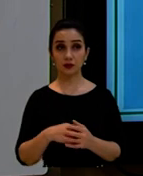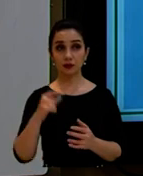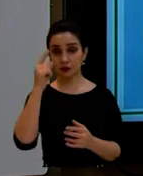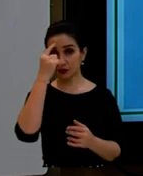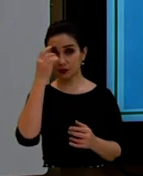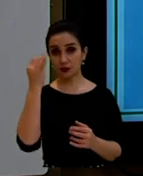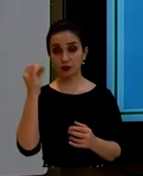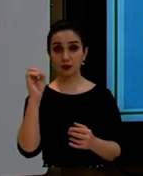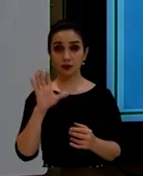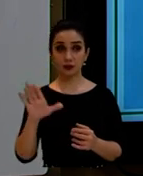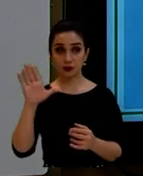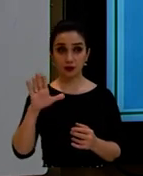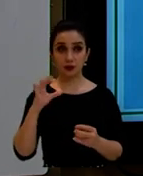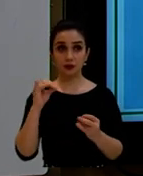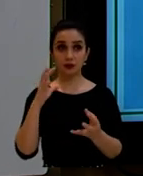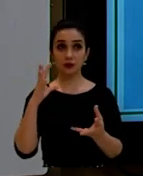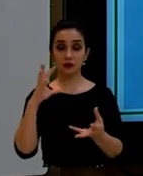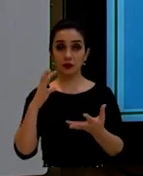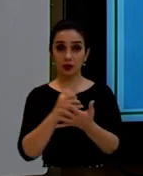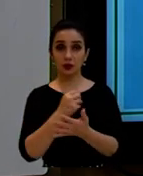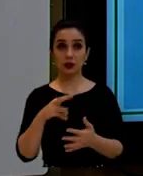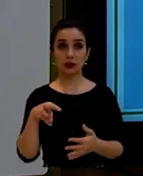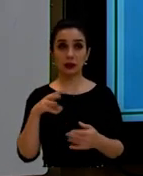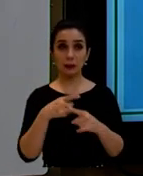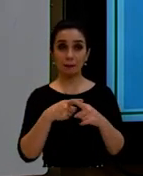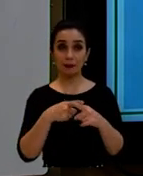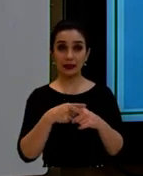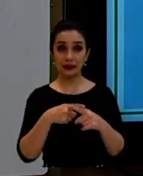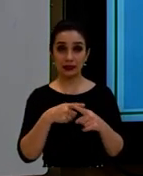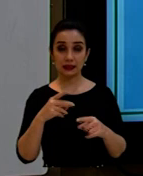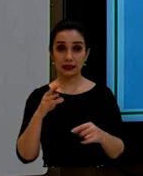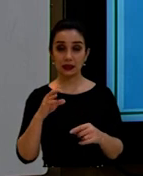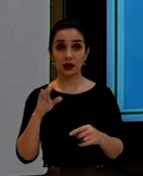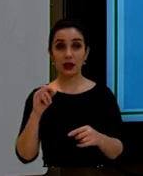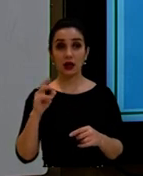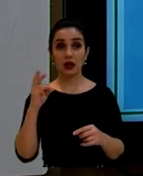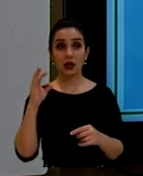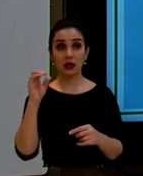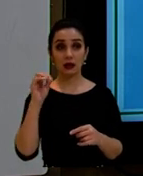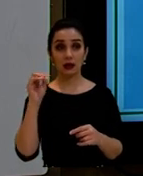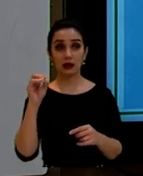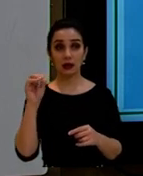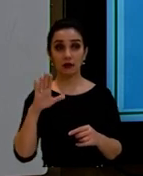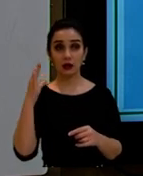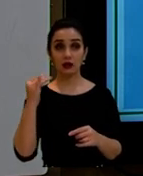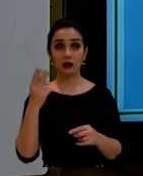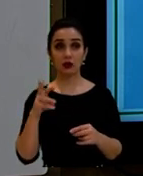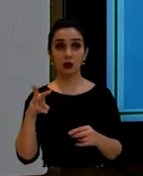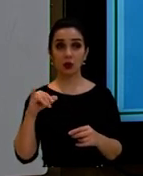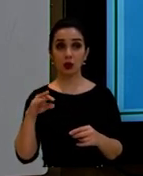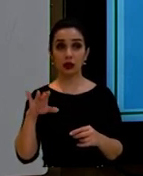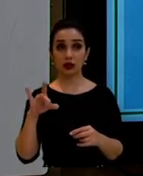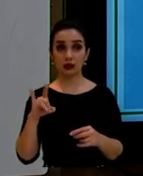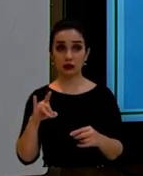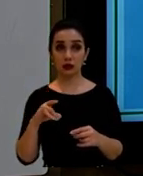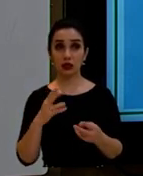индейцы с европейцами образовали метисов, европейцы и экваториальные народы –